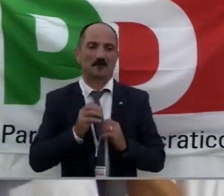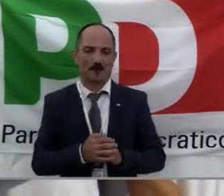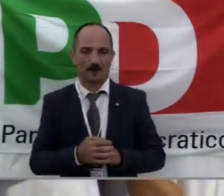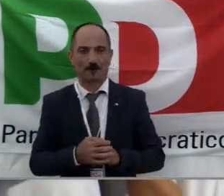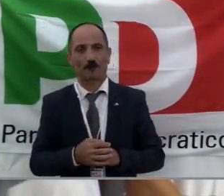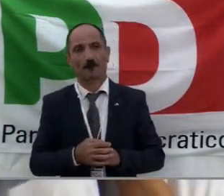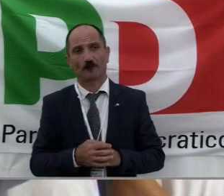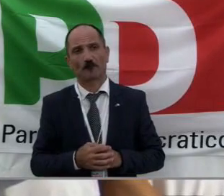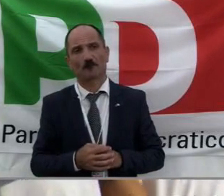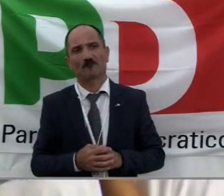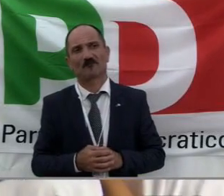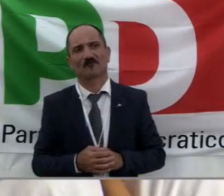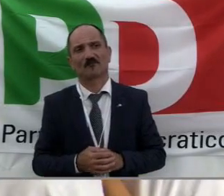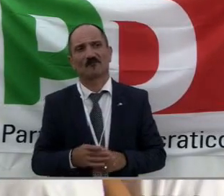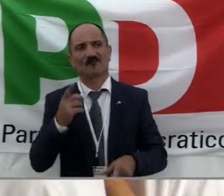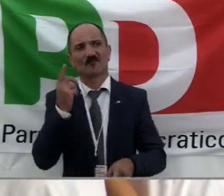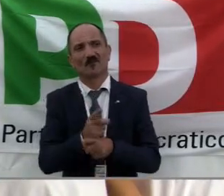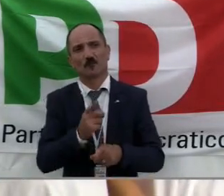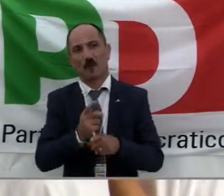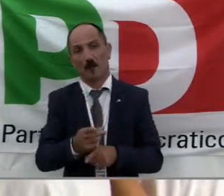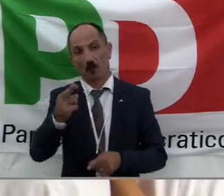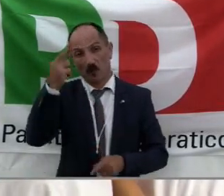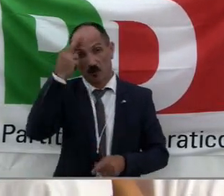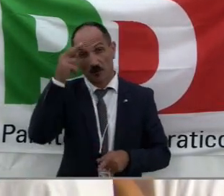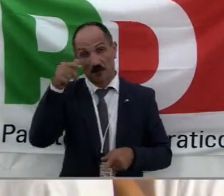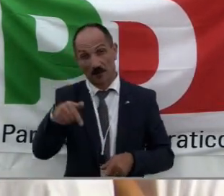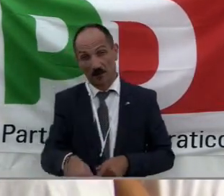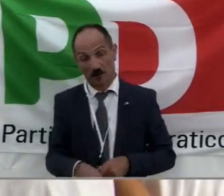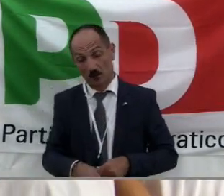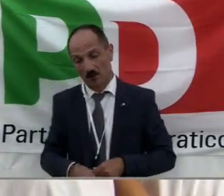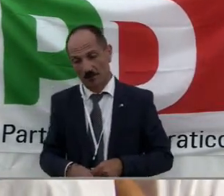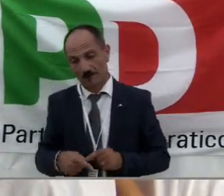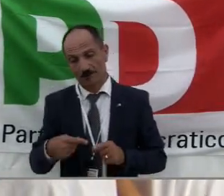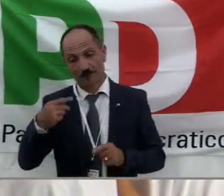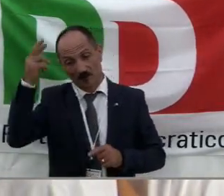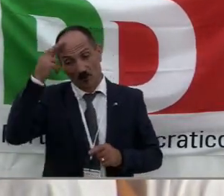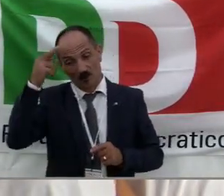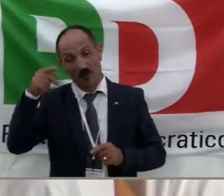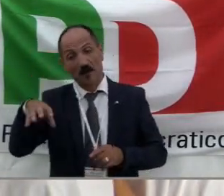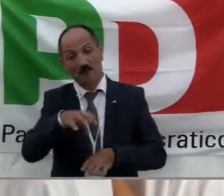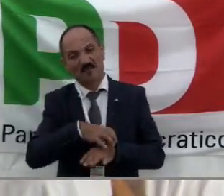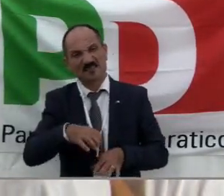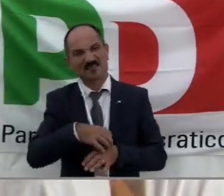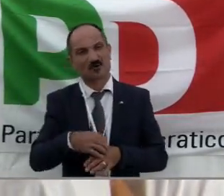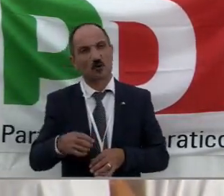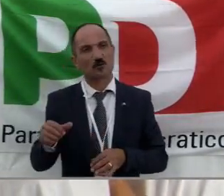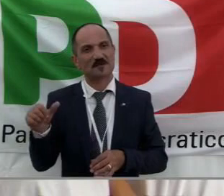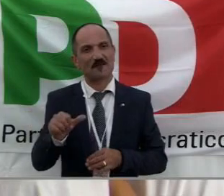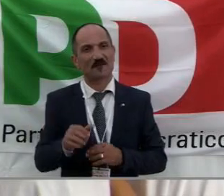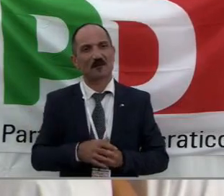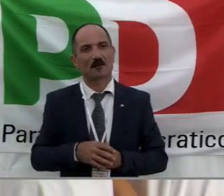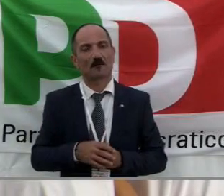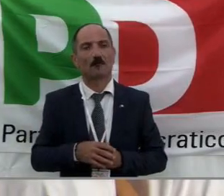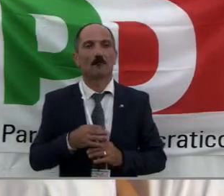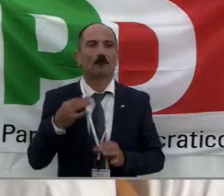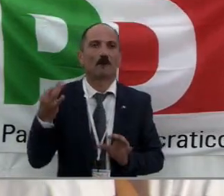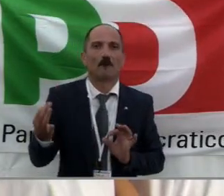questo, io voglio ricordare da qui al ministro Salvini, che sembra troppo